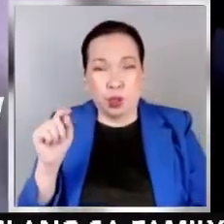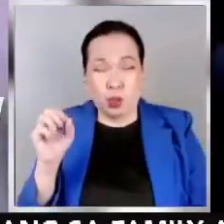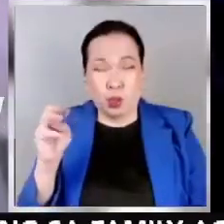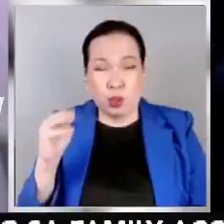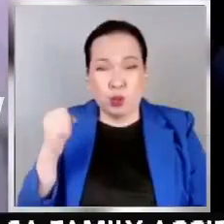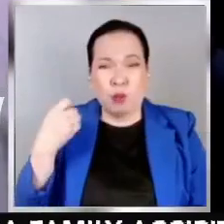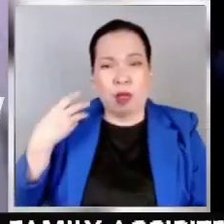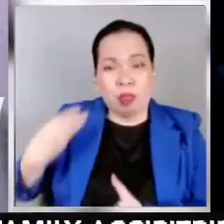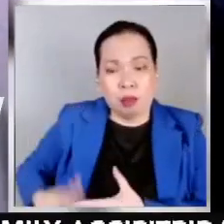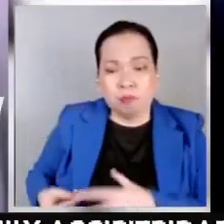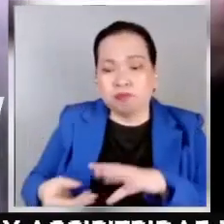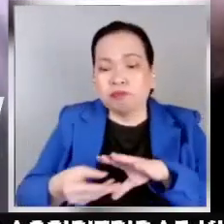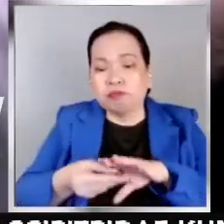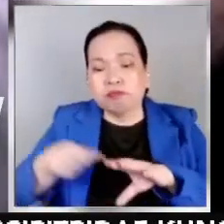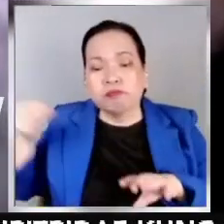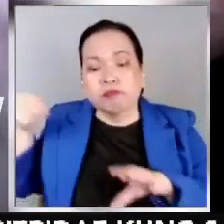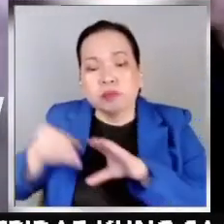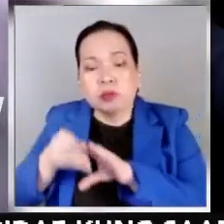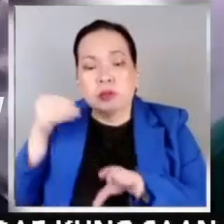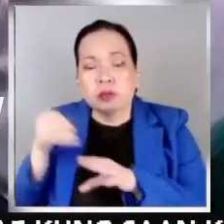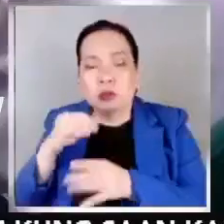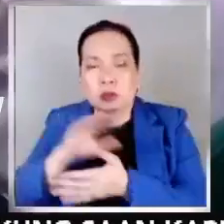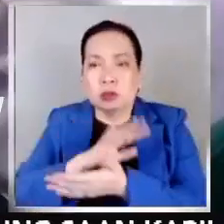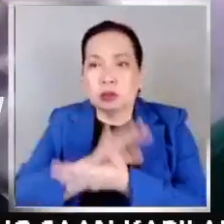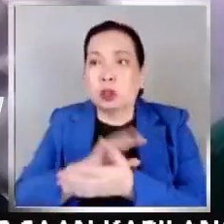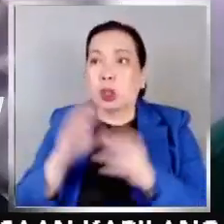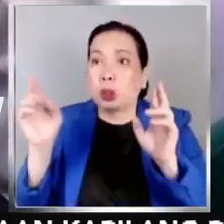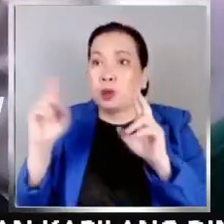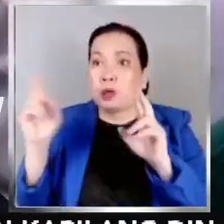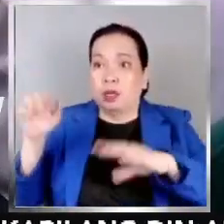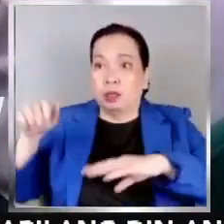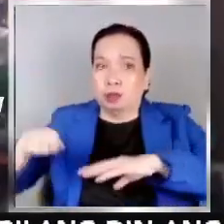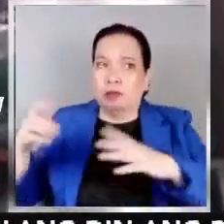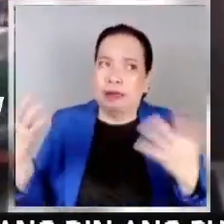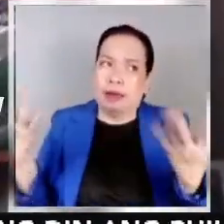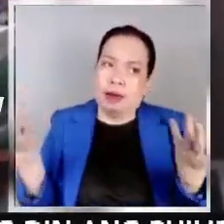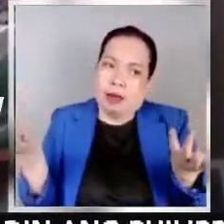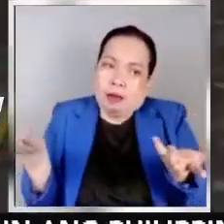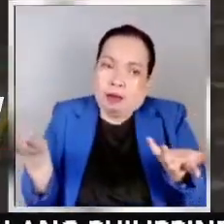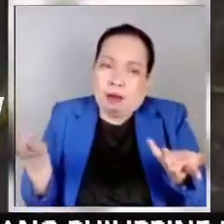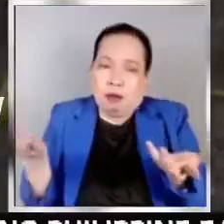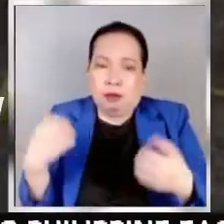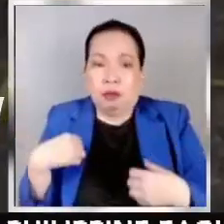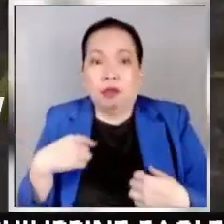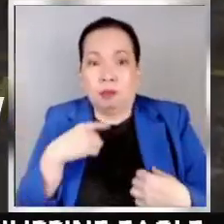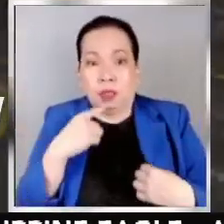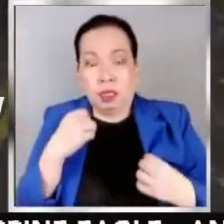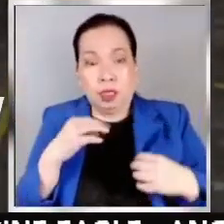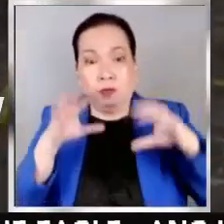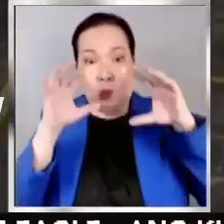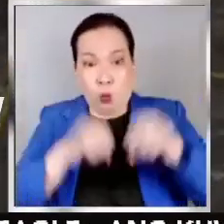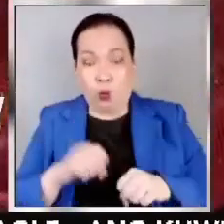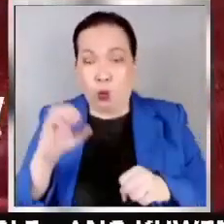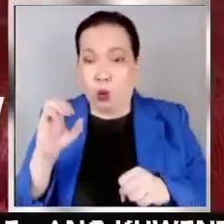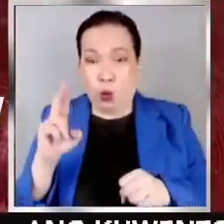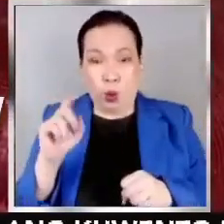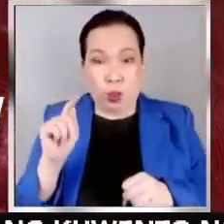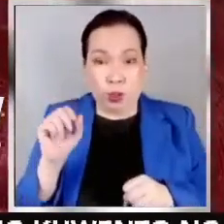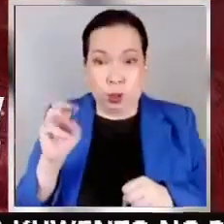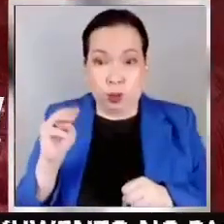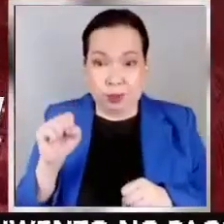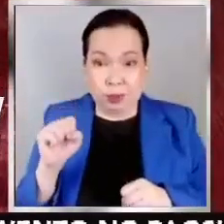Kaya pagdating sa korte, wala kang kalaban-laban. Pagka nahuli ng custom, no, ang nangyayari,